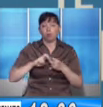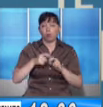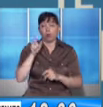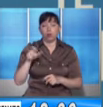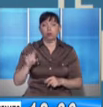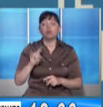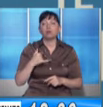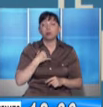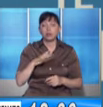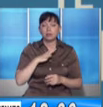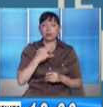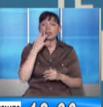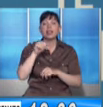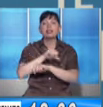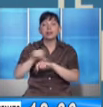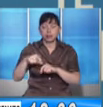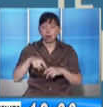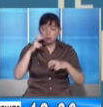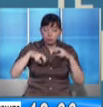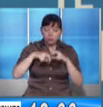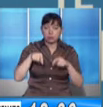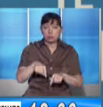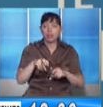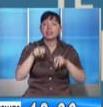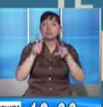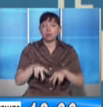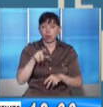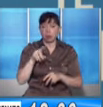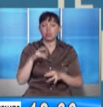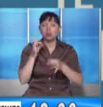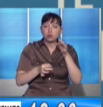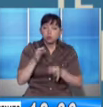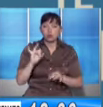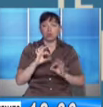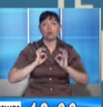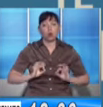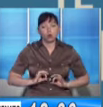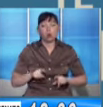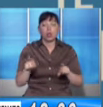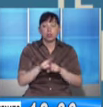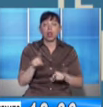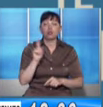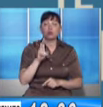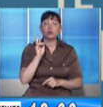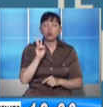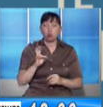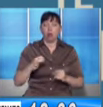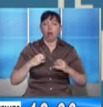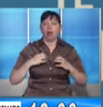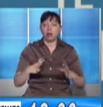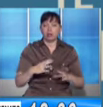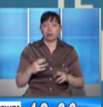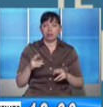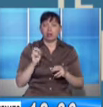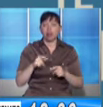sistem de evaluare externă a judecătorilor și procurorilor, în așa fel încât cei care s-au îmbogățit ilicit pe